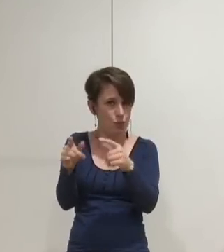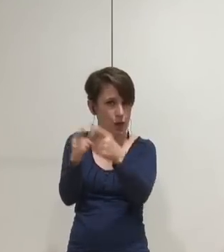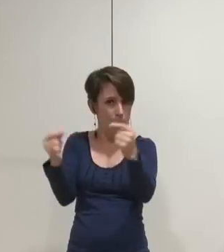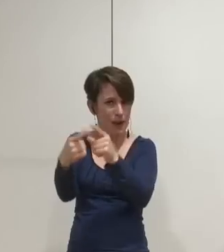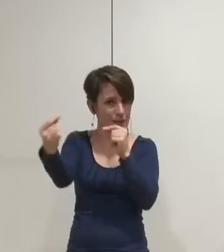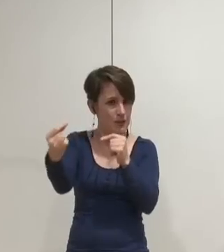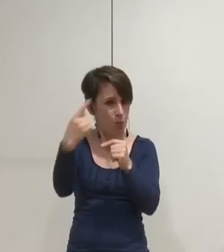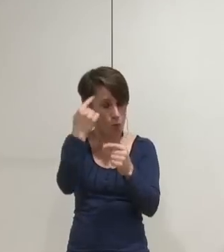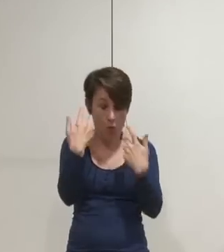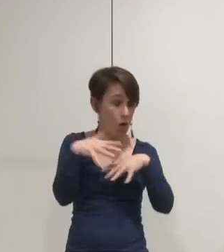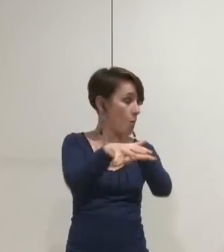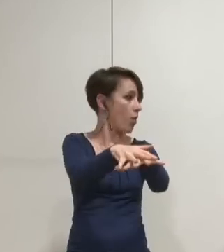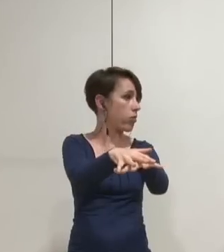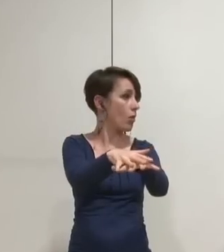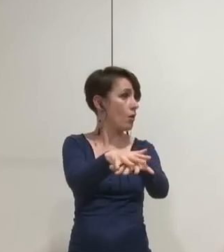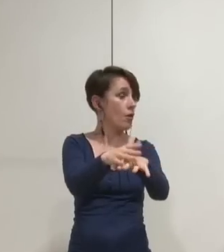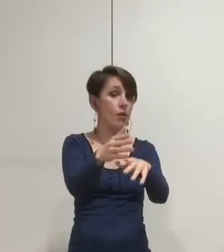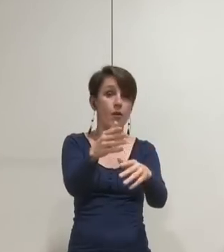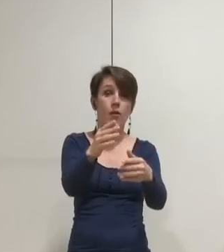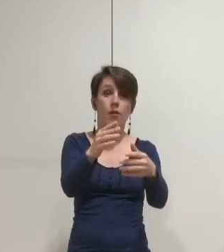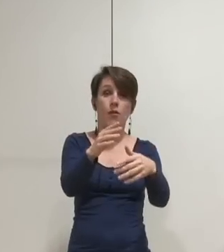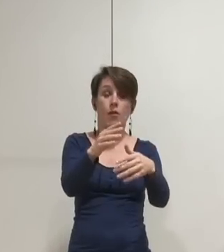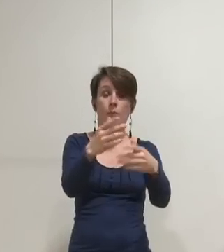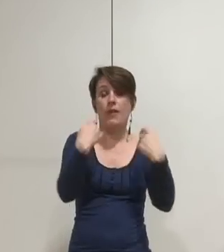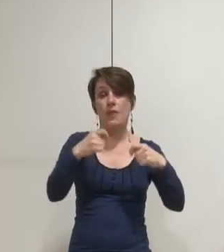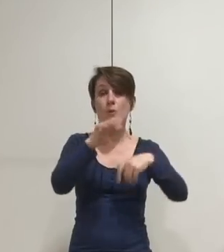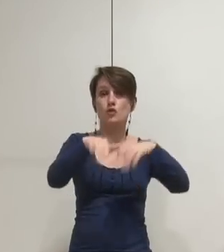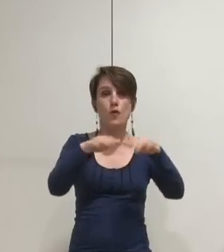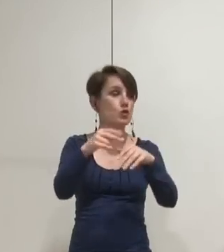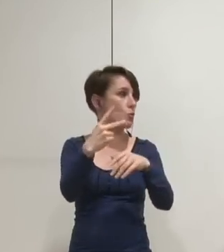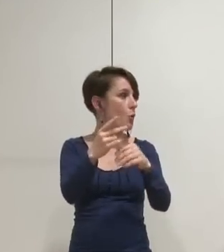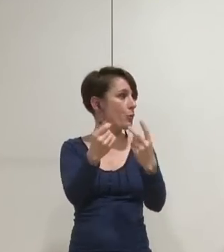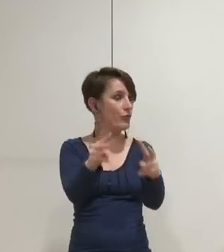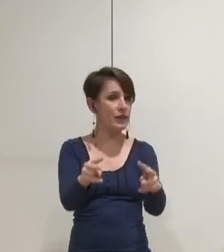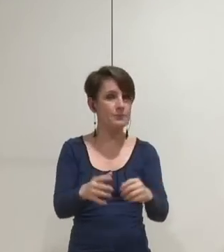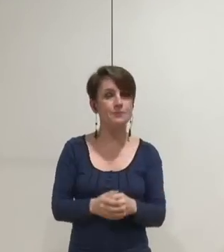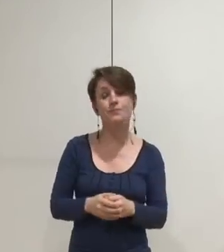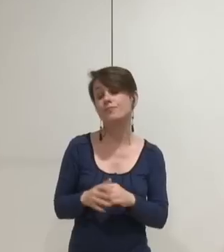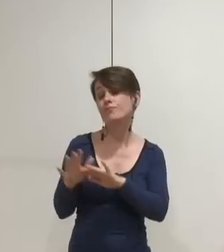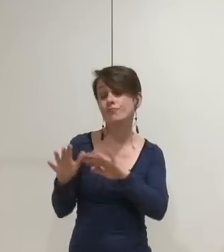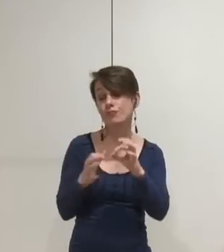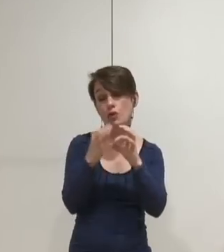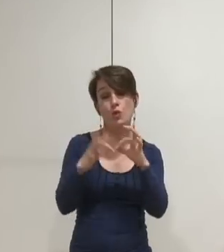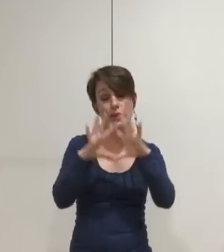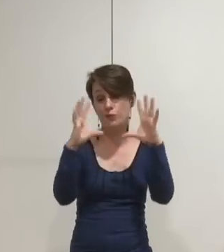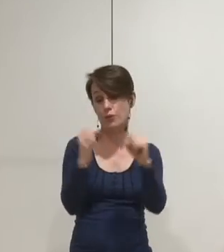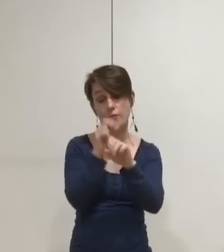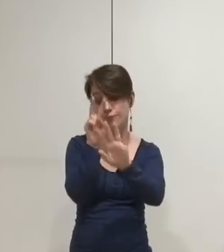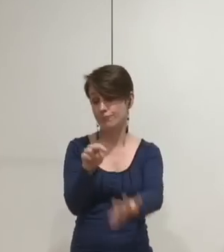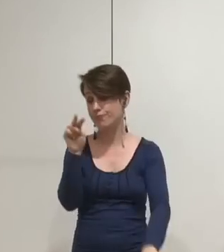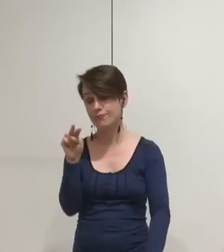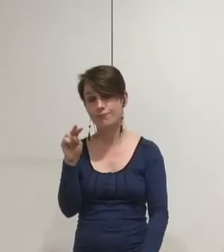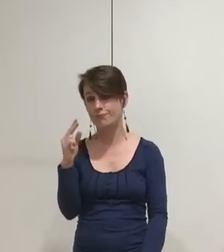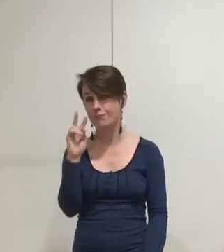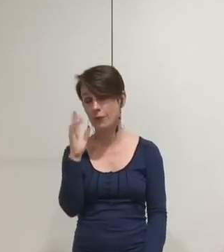la ville de fonctionnement de la ville alors tout cela permet de constater une chose c'est que la ville